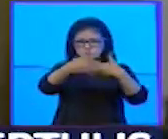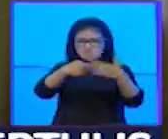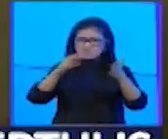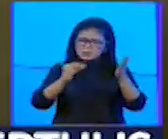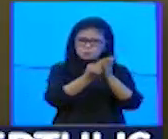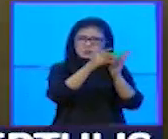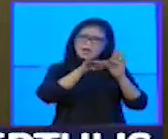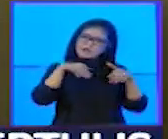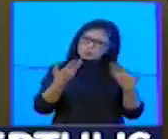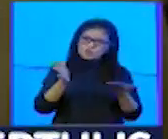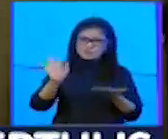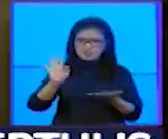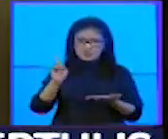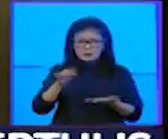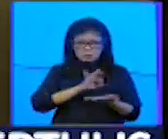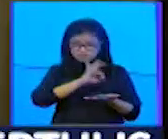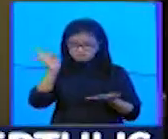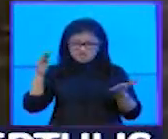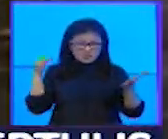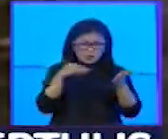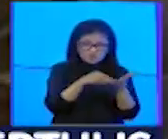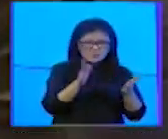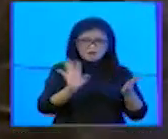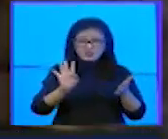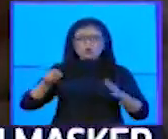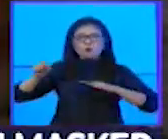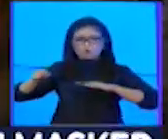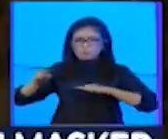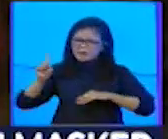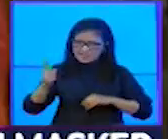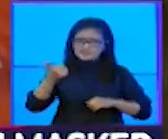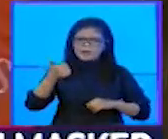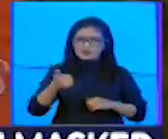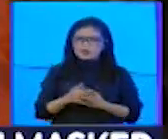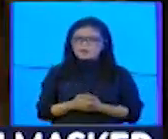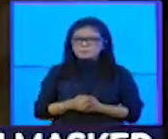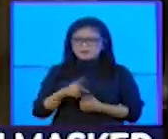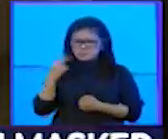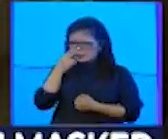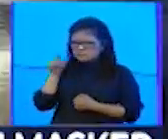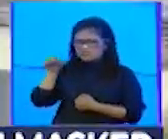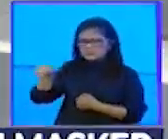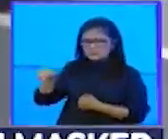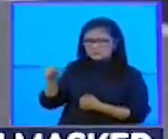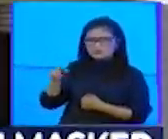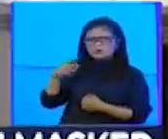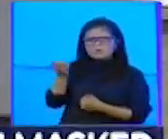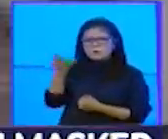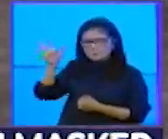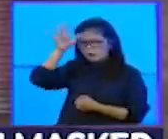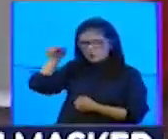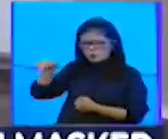menjatuhkan sanksi. Seorang karyawan kedapatan tidak memakai masker saat bekerja, dan sejumlah karyawan tidak menjaga jarak